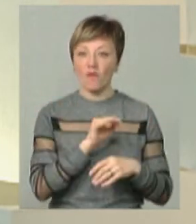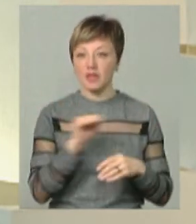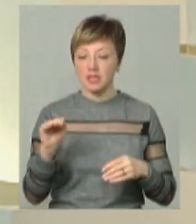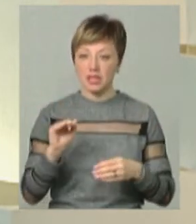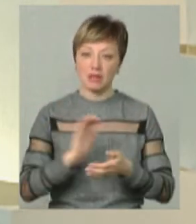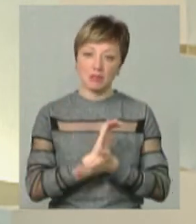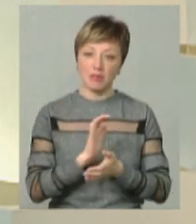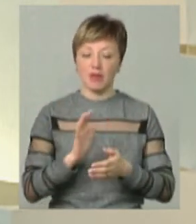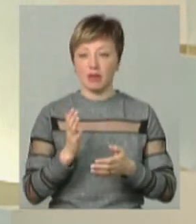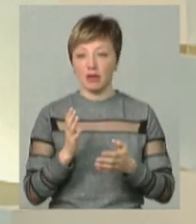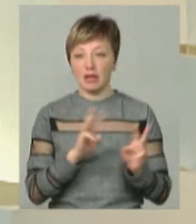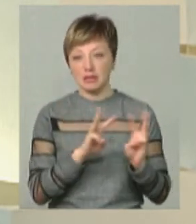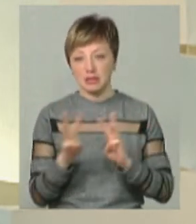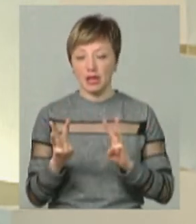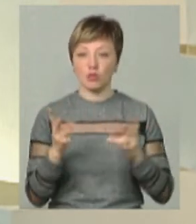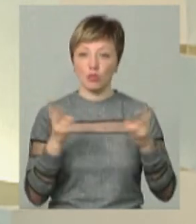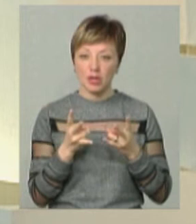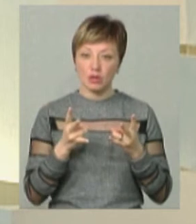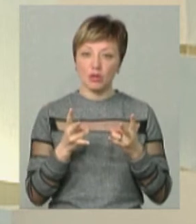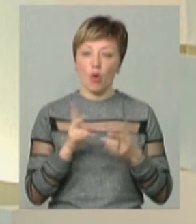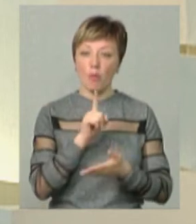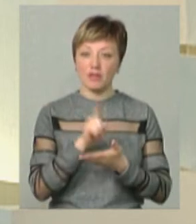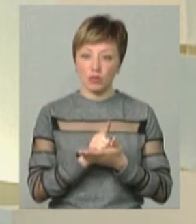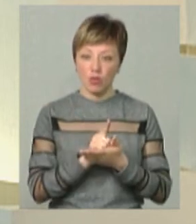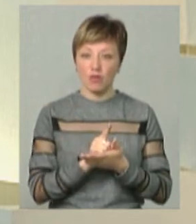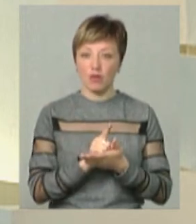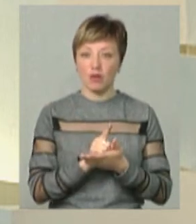офіційне видання чи ще щось, необхідно